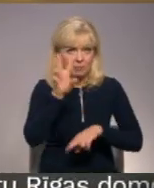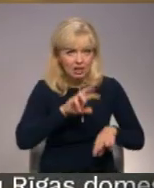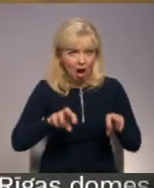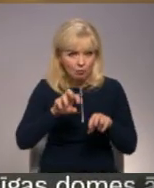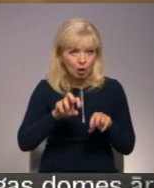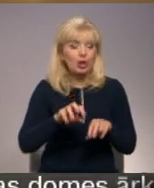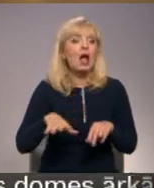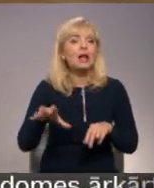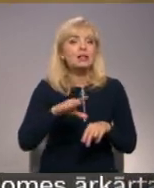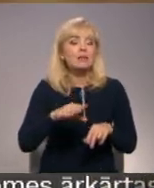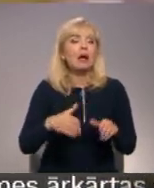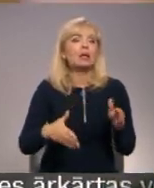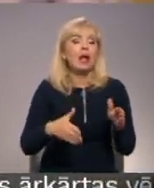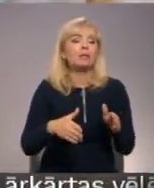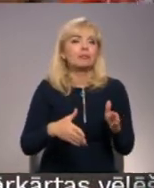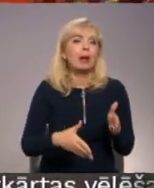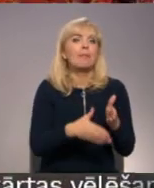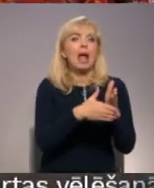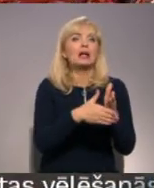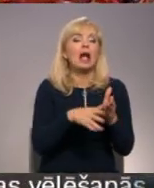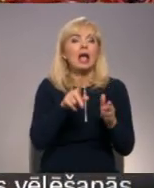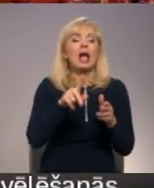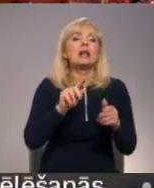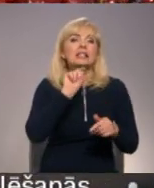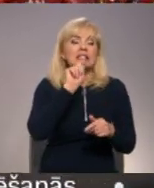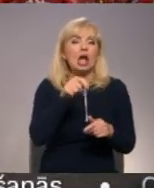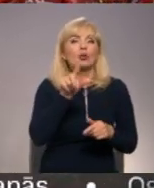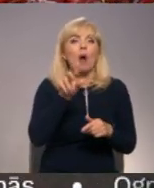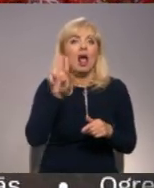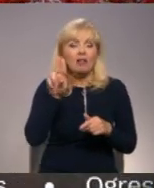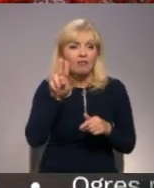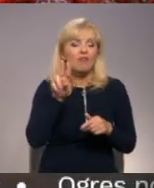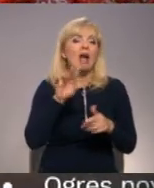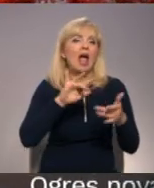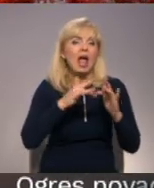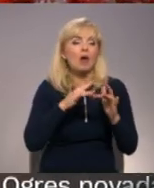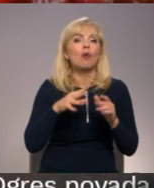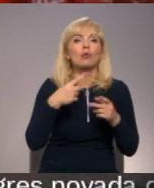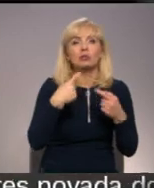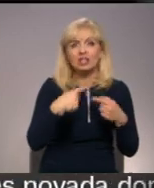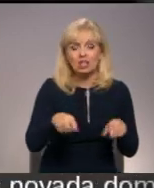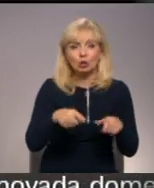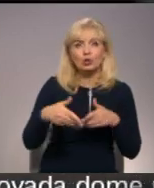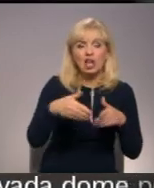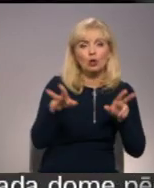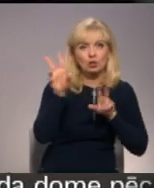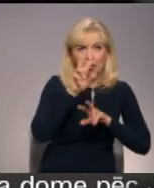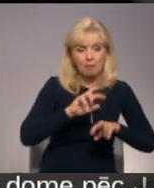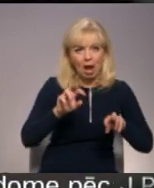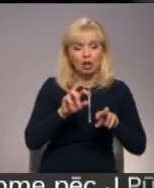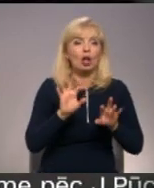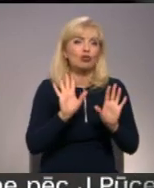metusies visa ģimene, naudu vācot ne tikai portālā Ziedot LV, bet meklējuši visus iespējamos citus ceļus. Tad nav vārdu, ja